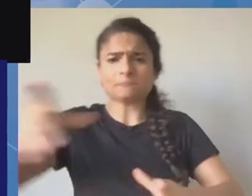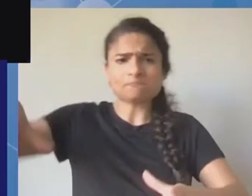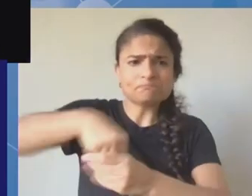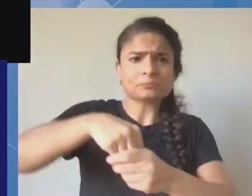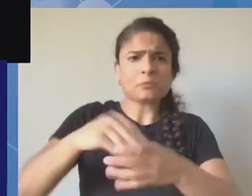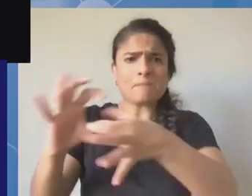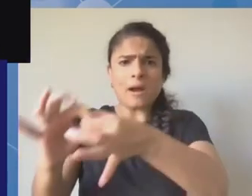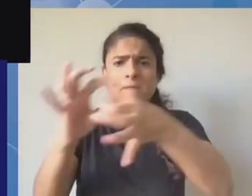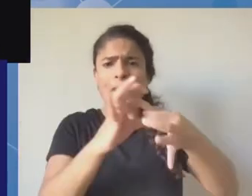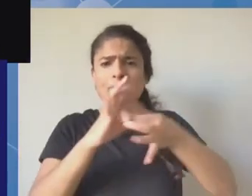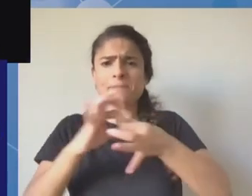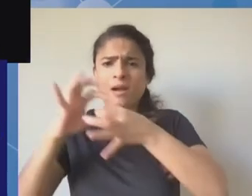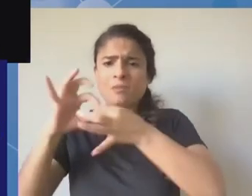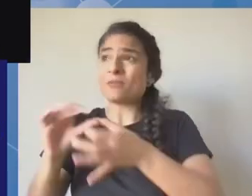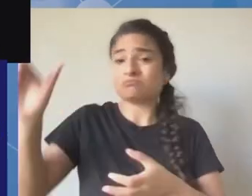亚太地区的